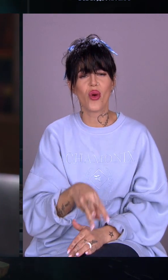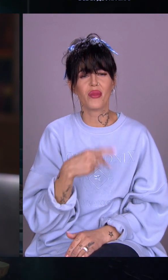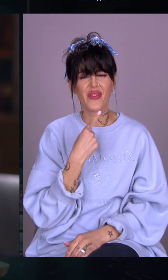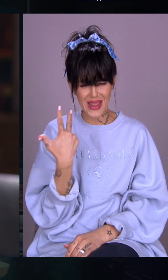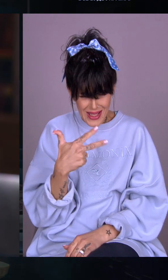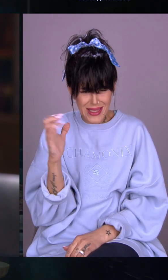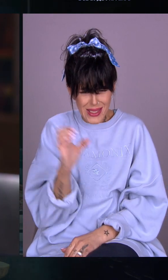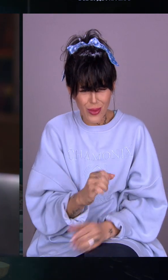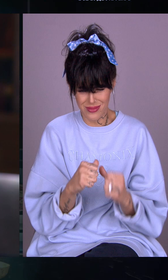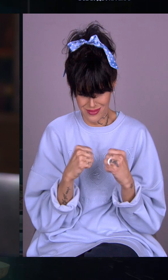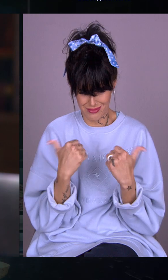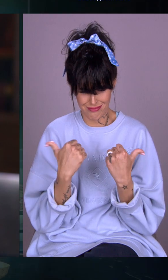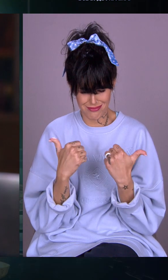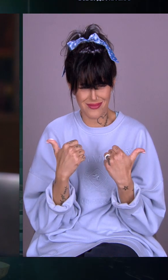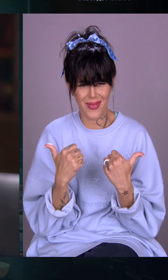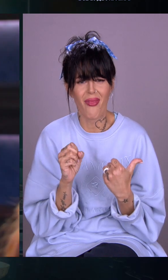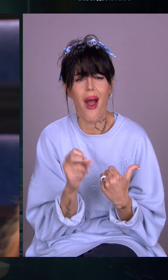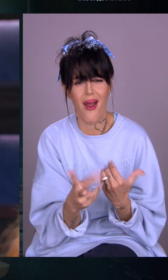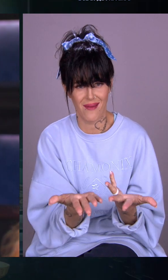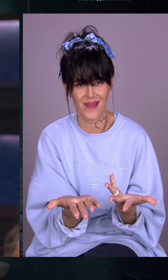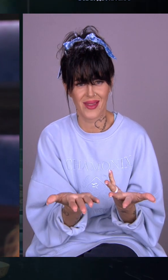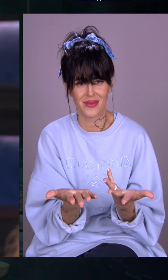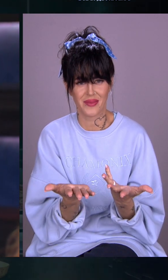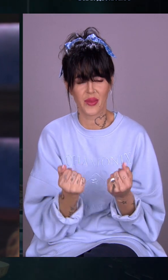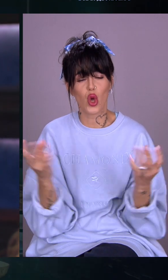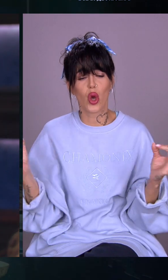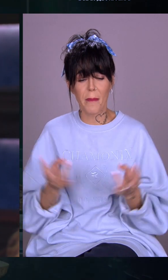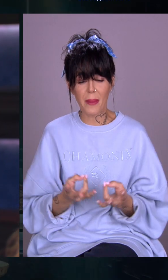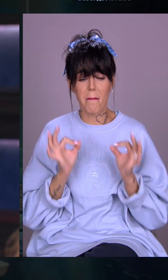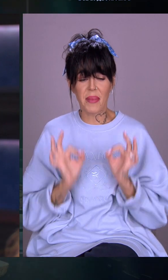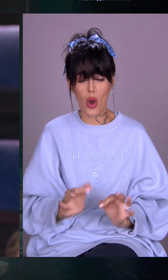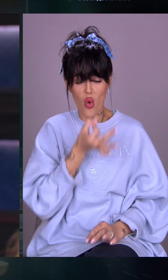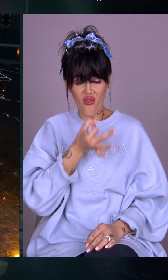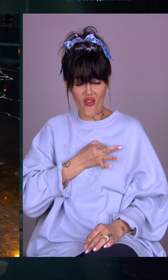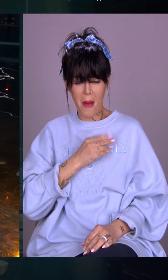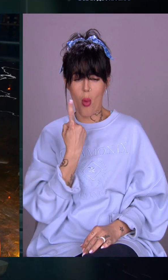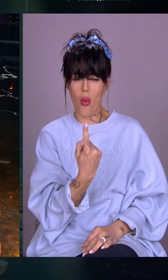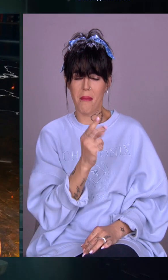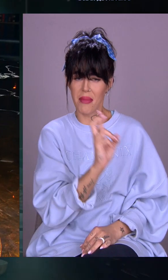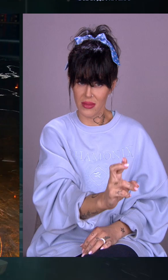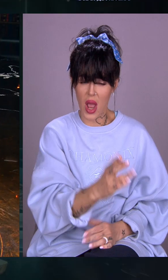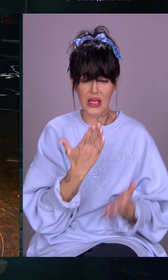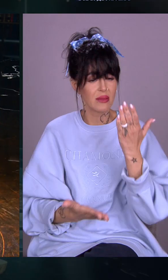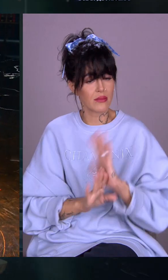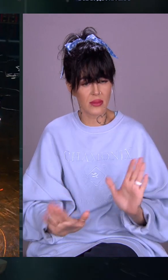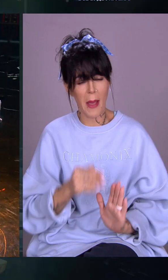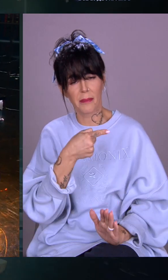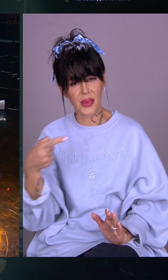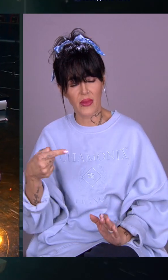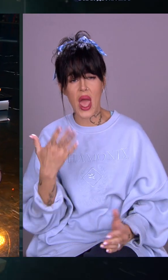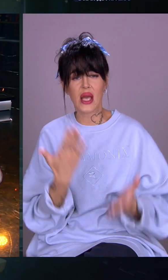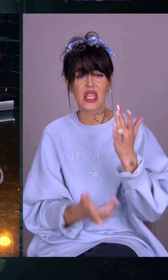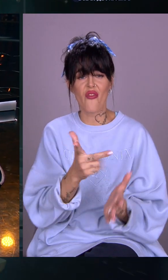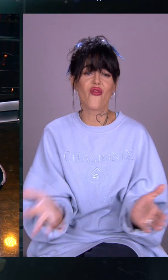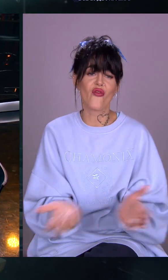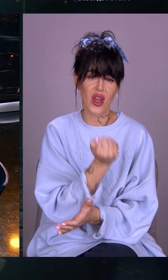серйозно? Ні, ми узнаємо, узнаємо. За правильну відповідь бал, за неправильну мінус бал. Якщо набираєте 5 балів, ви виграєте,